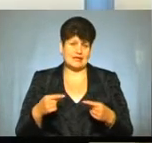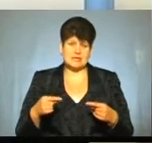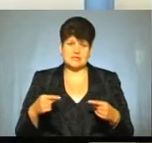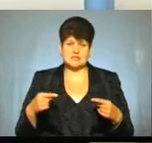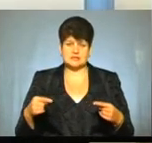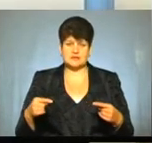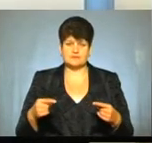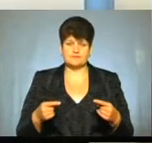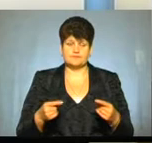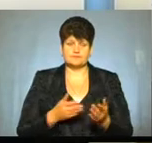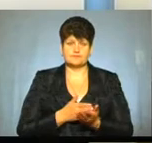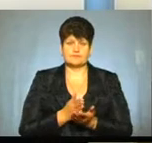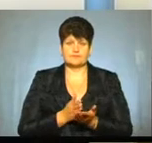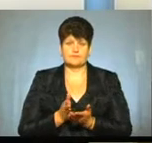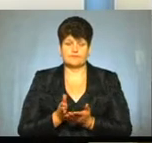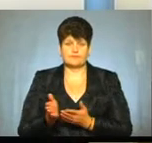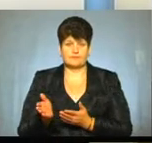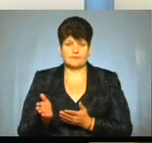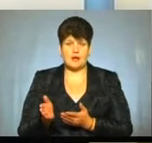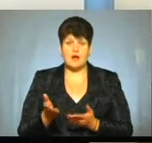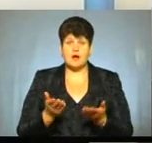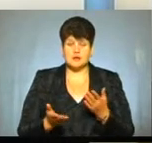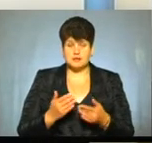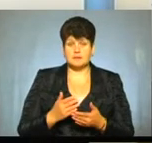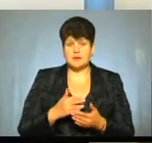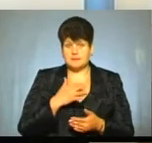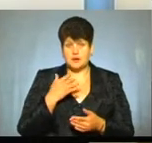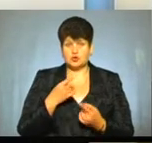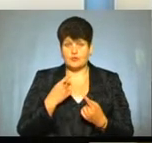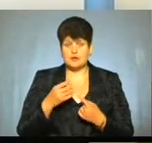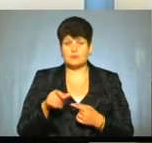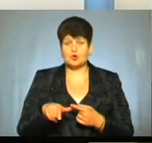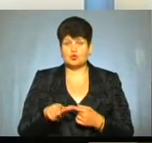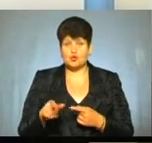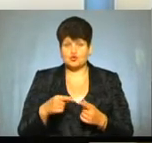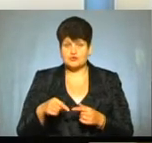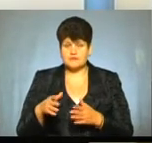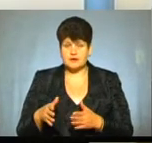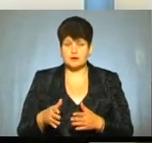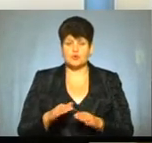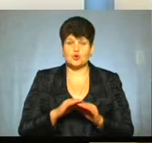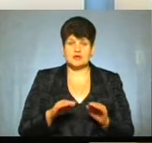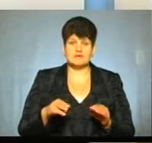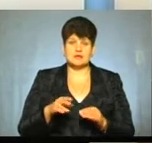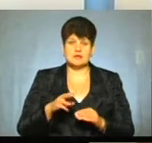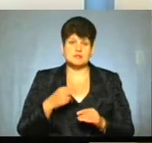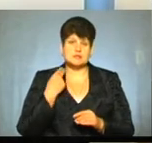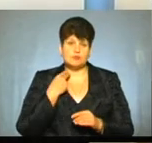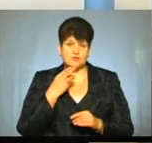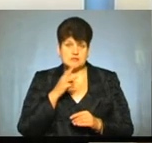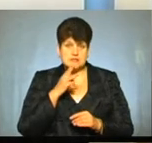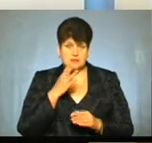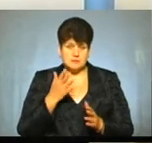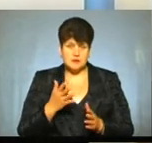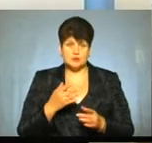такі різні джерела, хоча і багато говорилося і про дорожню сферу, так, і про рівень заборгованості заробітних